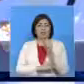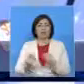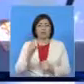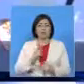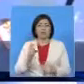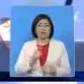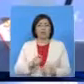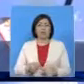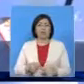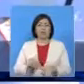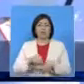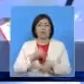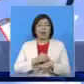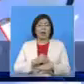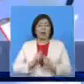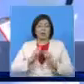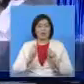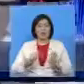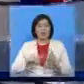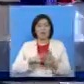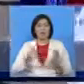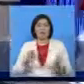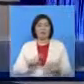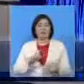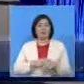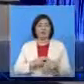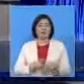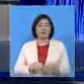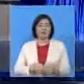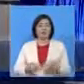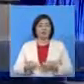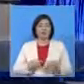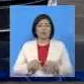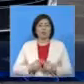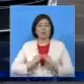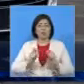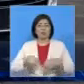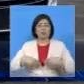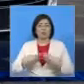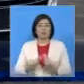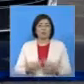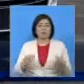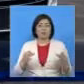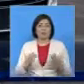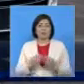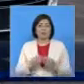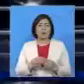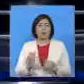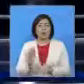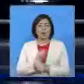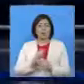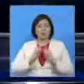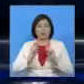қызметкерлеріне аудан әкімінің алғыс хаты, полиция департаменті бастығының марапаты табысталды. Сондай-ақ ұжымға автокөлік тарту